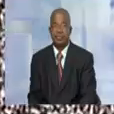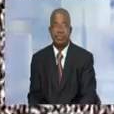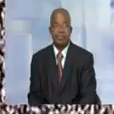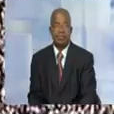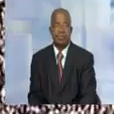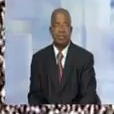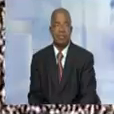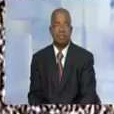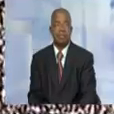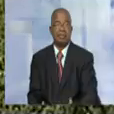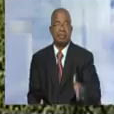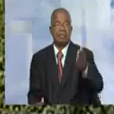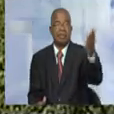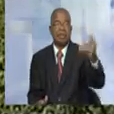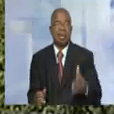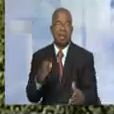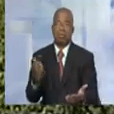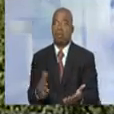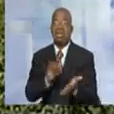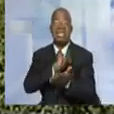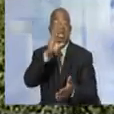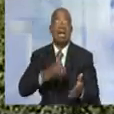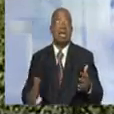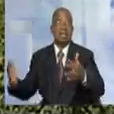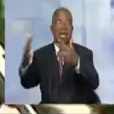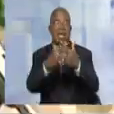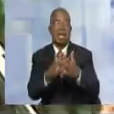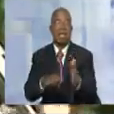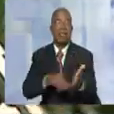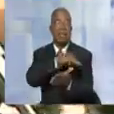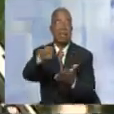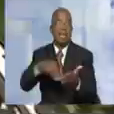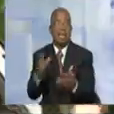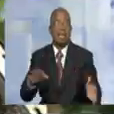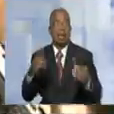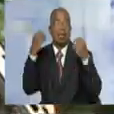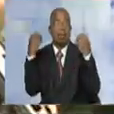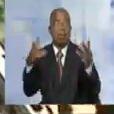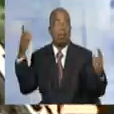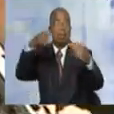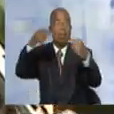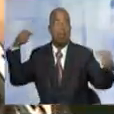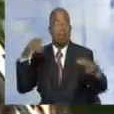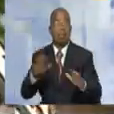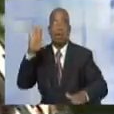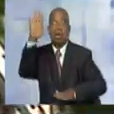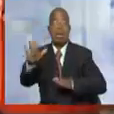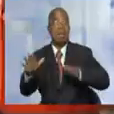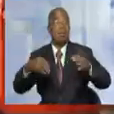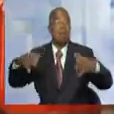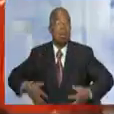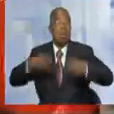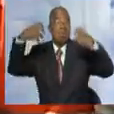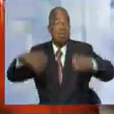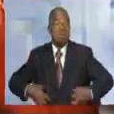À Caracas, au Venezuela, des centaines de milliers d'opposants et de partisans du pouvoir se sont mobilisés samedi lors de marches pour la paix dans un